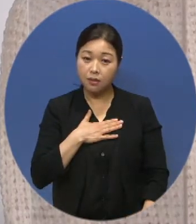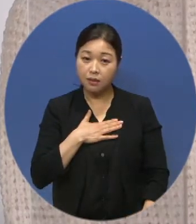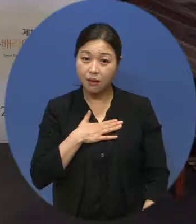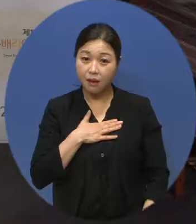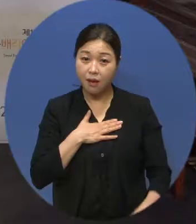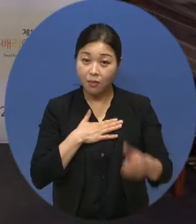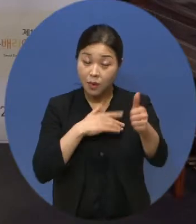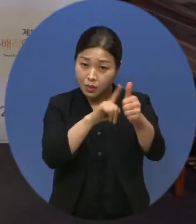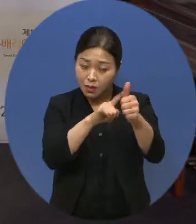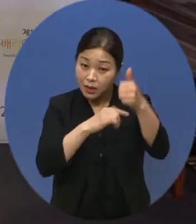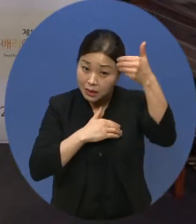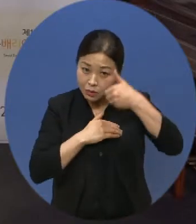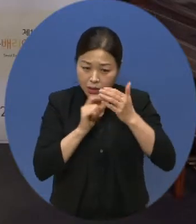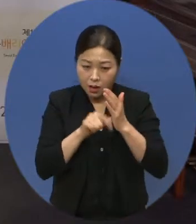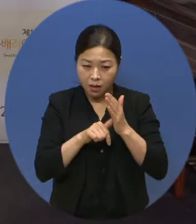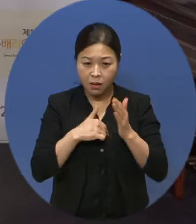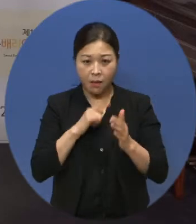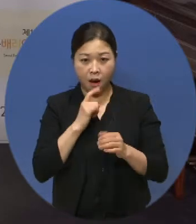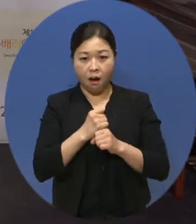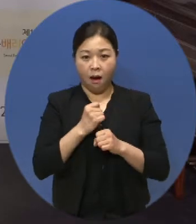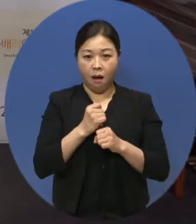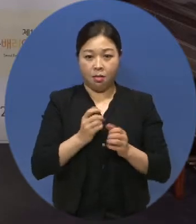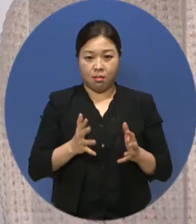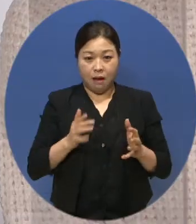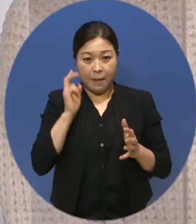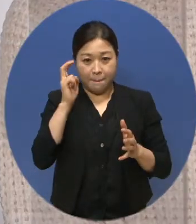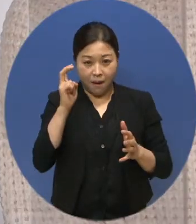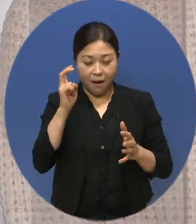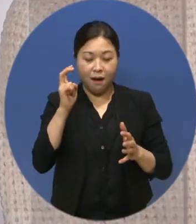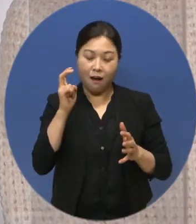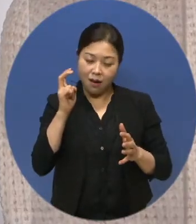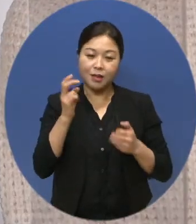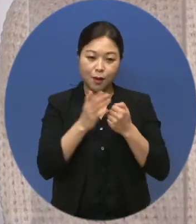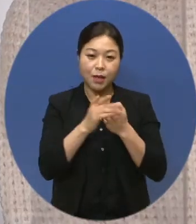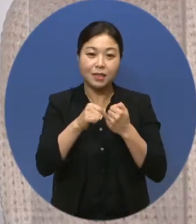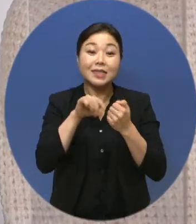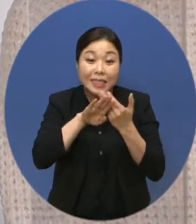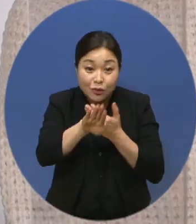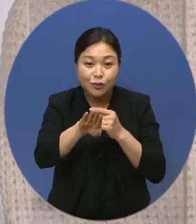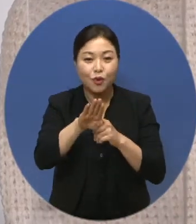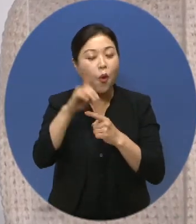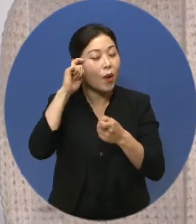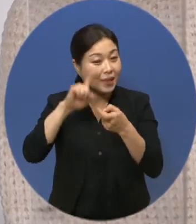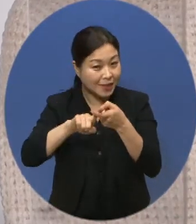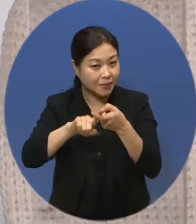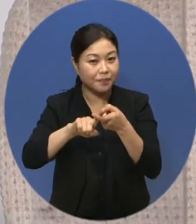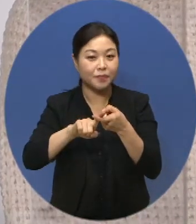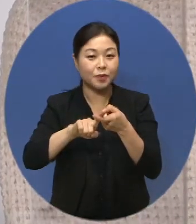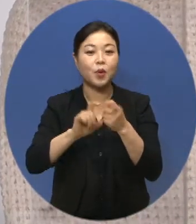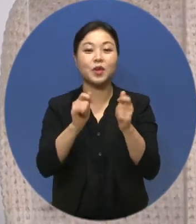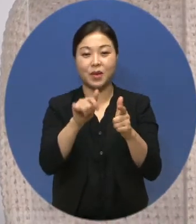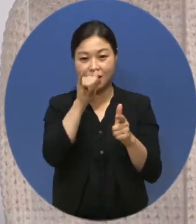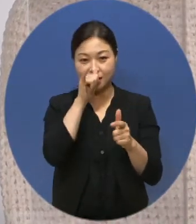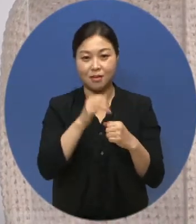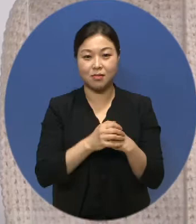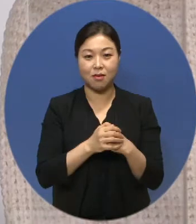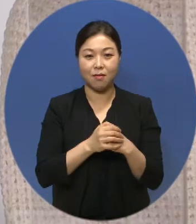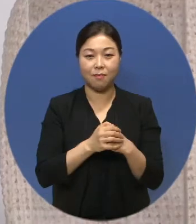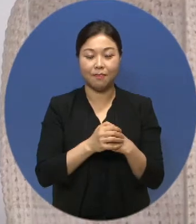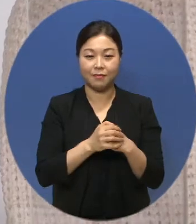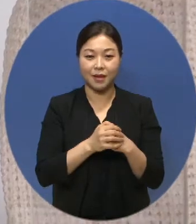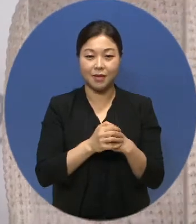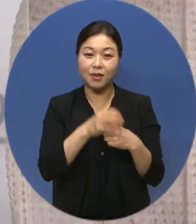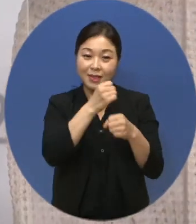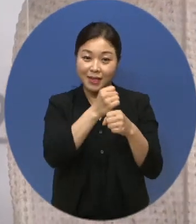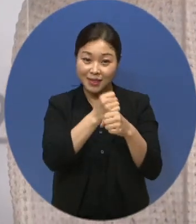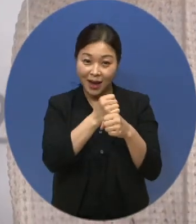저는 아무 말도 못했을 거라는 생각이 좀 들어서 그때 이후로 좀 관심을 가지고 좀 기회가 있어서 이제 제작 지원에 응모를